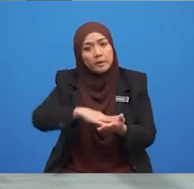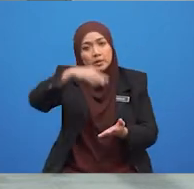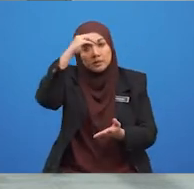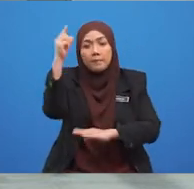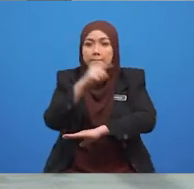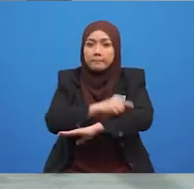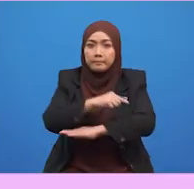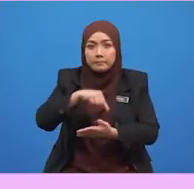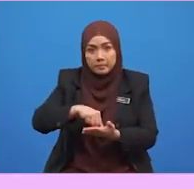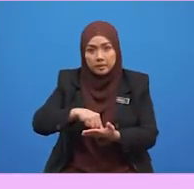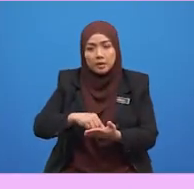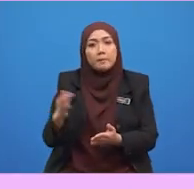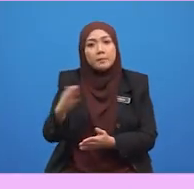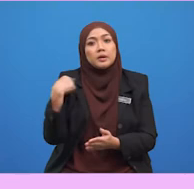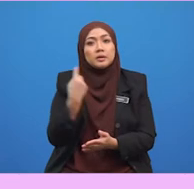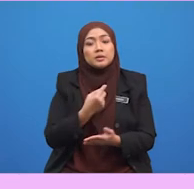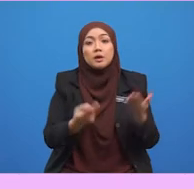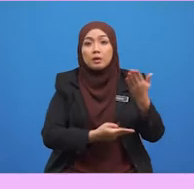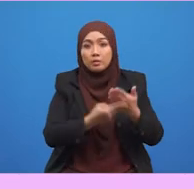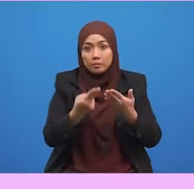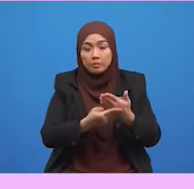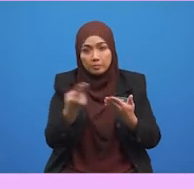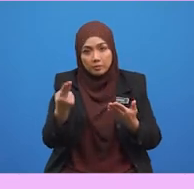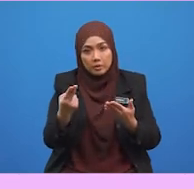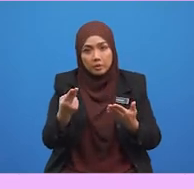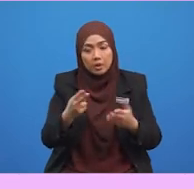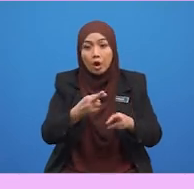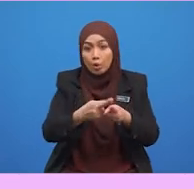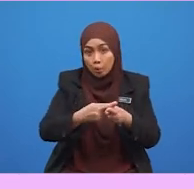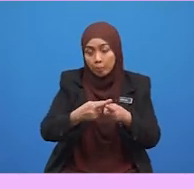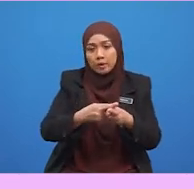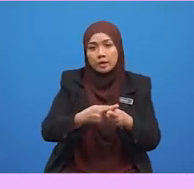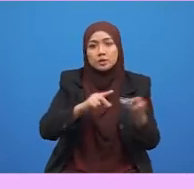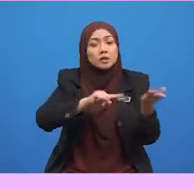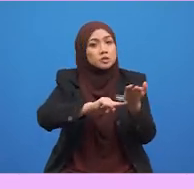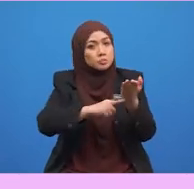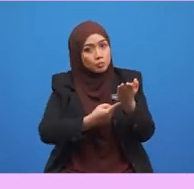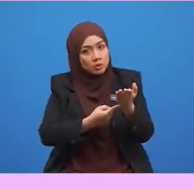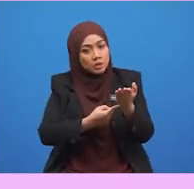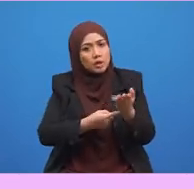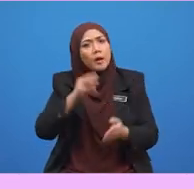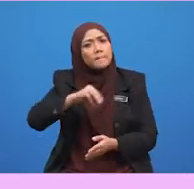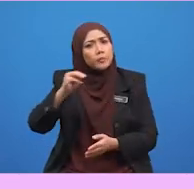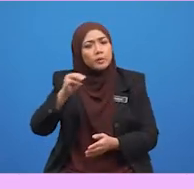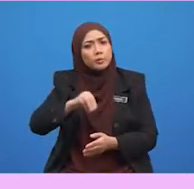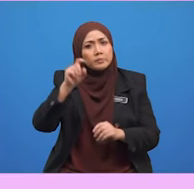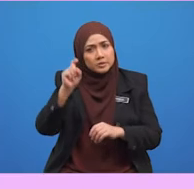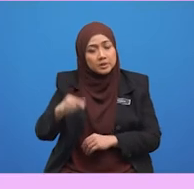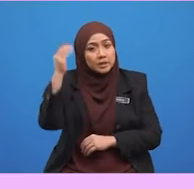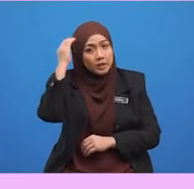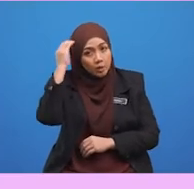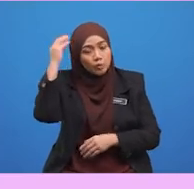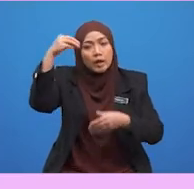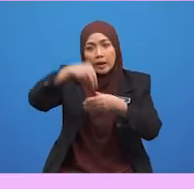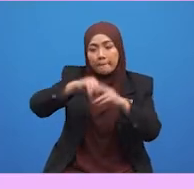pada hari ini, mari kita rumuskan semula konsep-konsep yang perlu anda kuasai